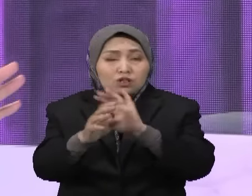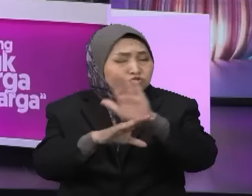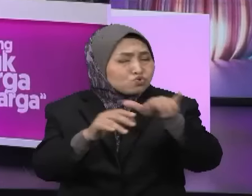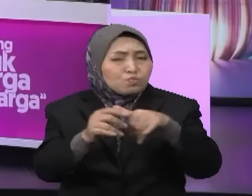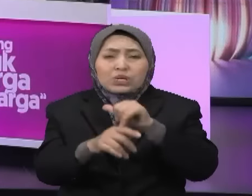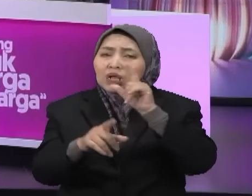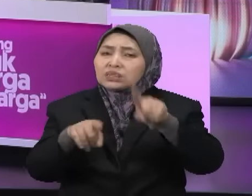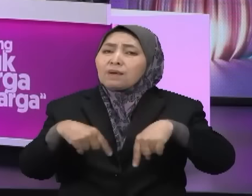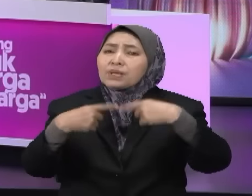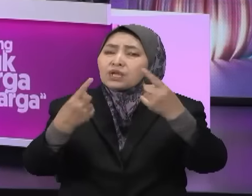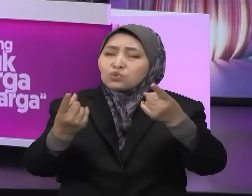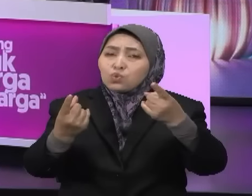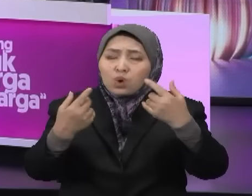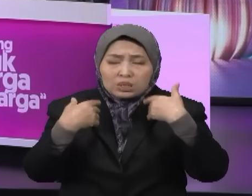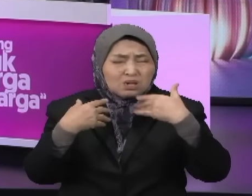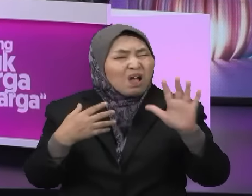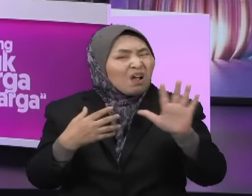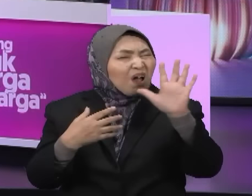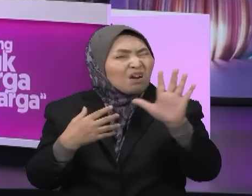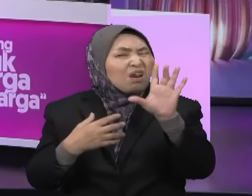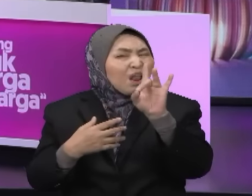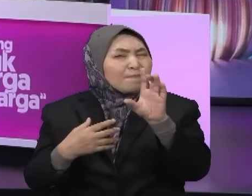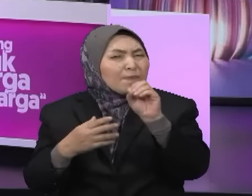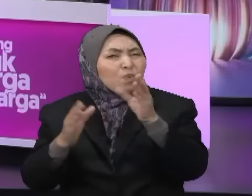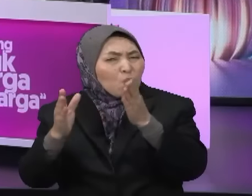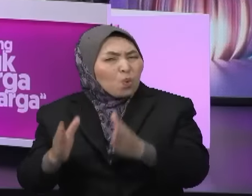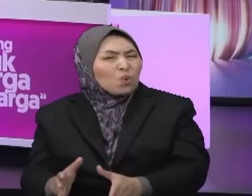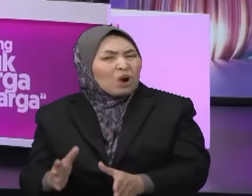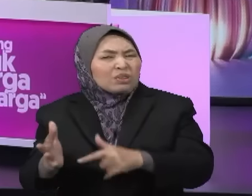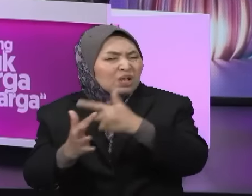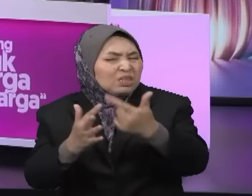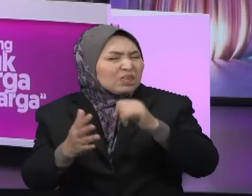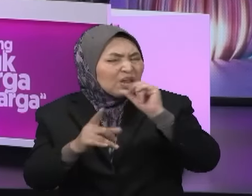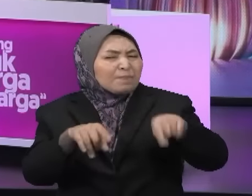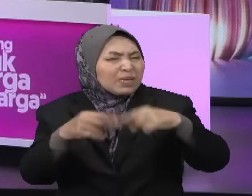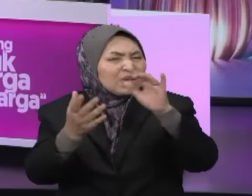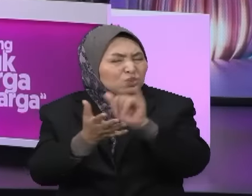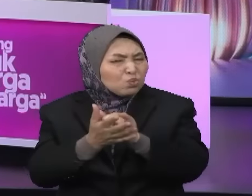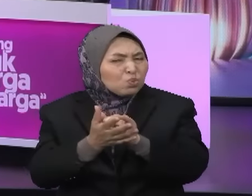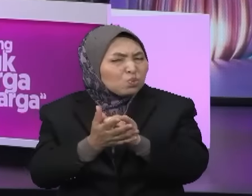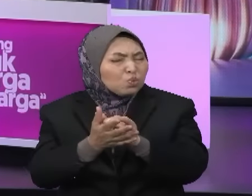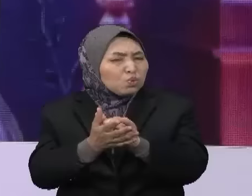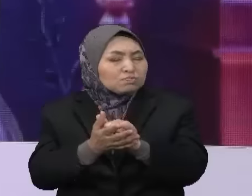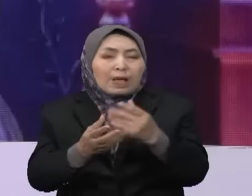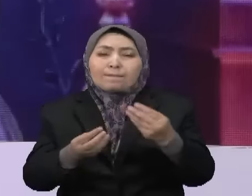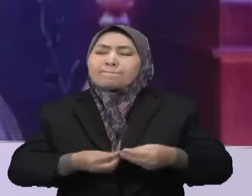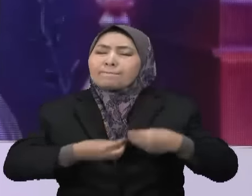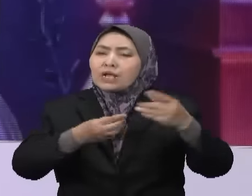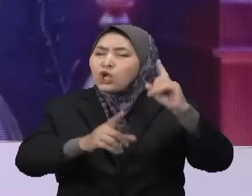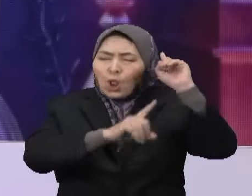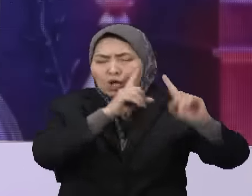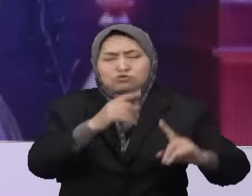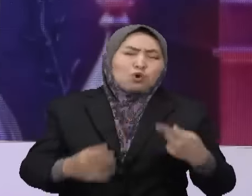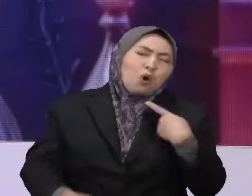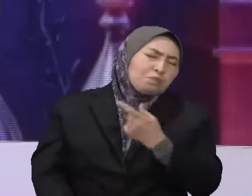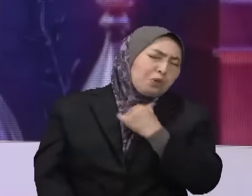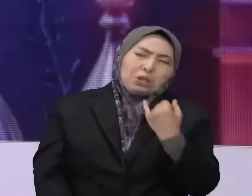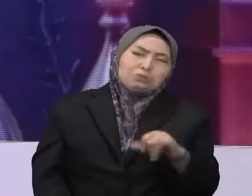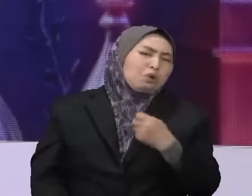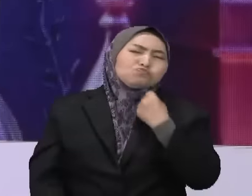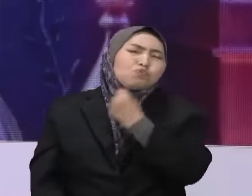pergi itu. Ada sekitar 80 orang di kalangan orang-orang yang tak pergi tersebut yang memberikan alasan. Oh, kami tak dapat ini, minta